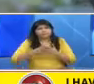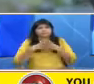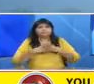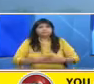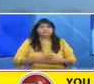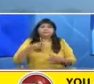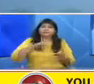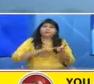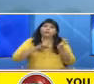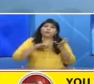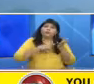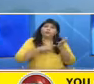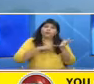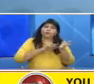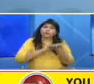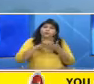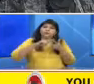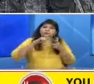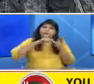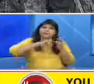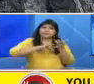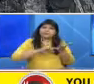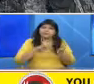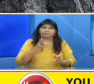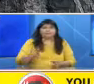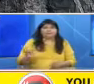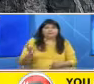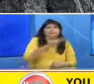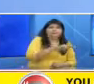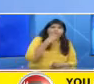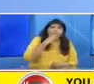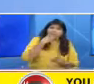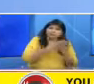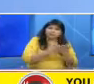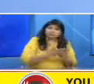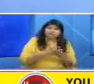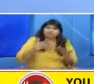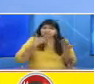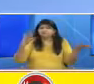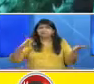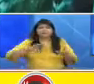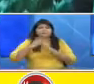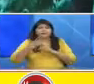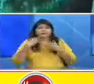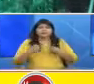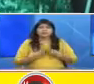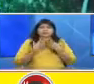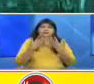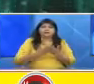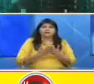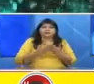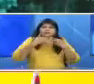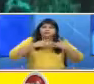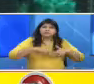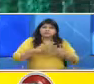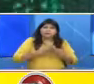में नॉर्थ ईस्ट जरूर जाइए। क्या प्रकृति है वहां, आप देखते ही रह जाएंगे। आपके भीतर